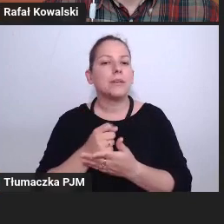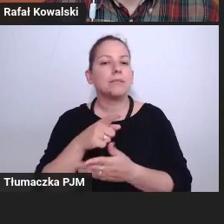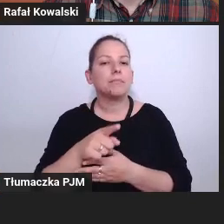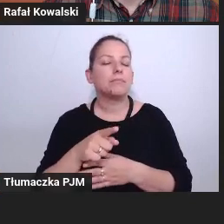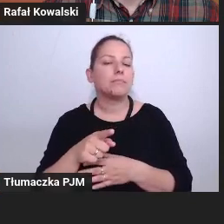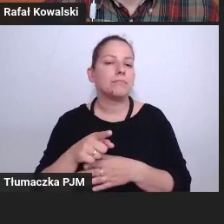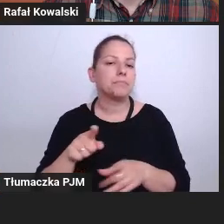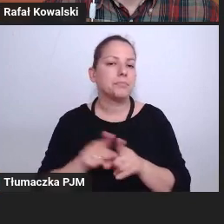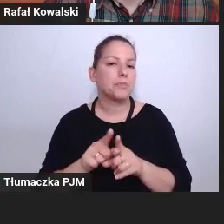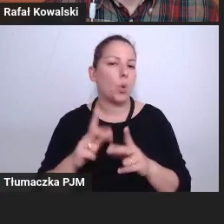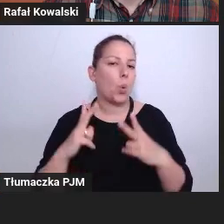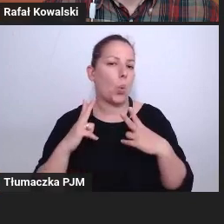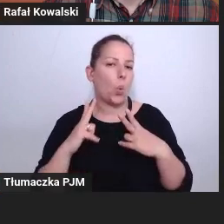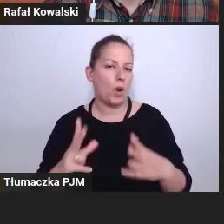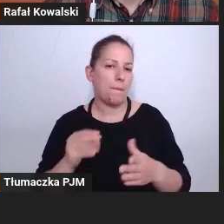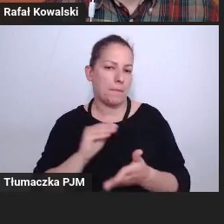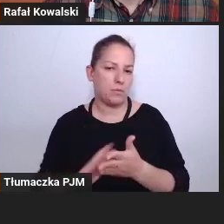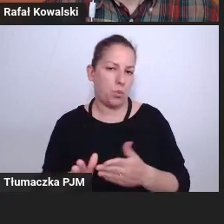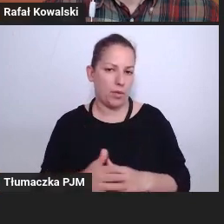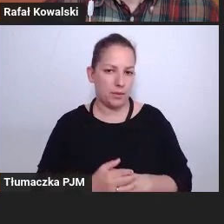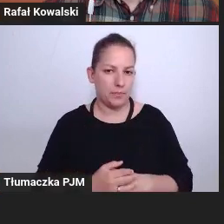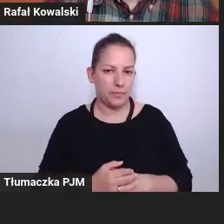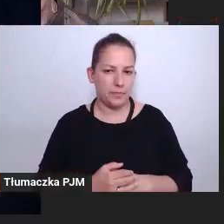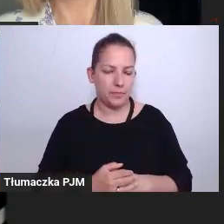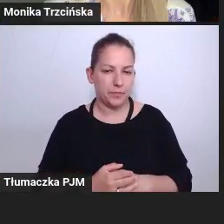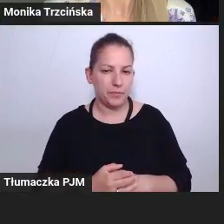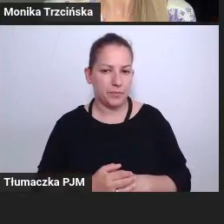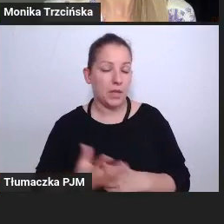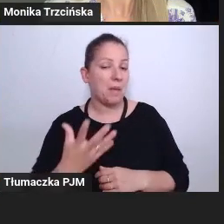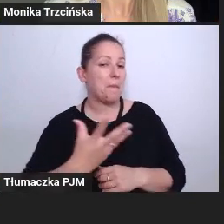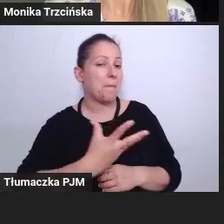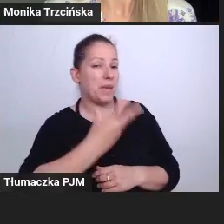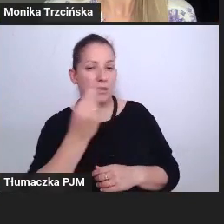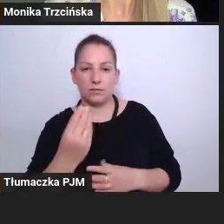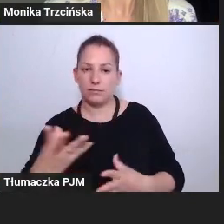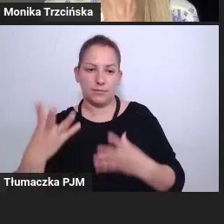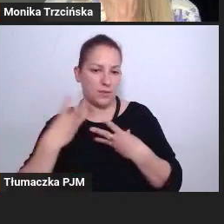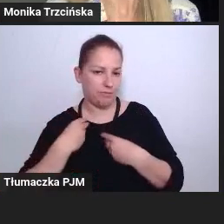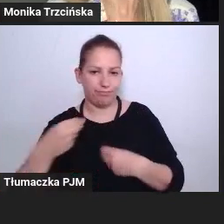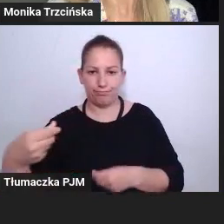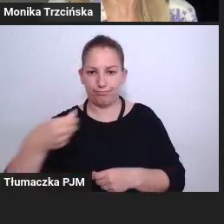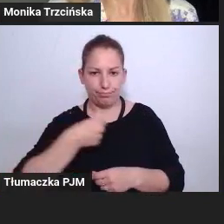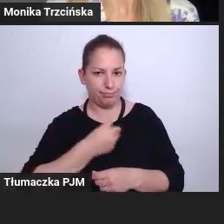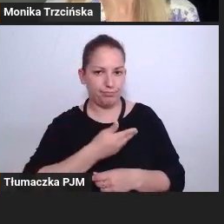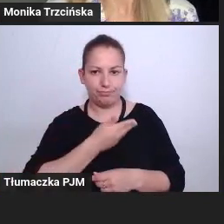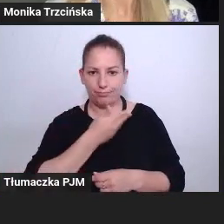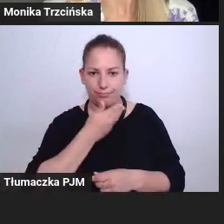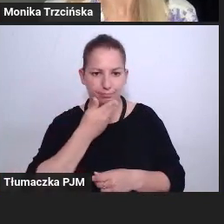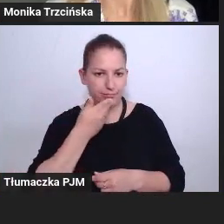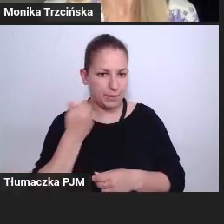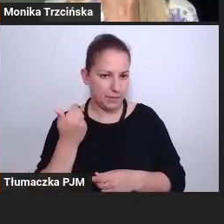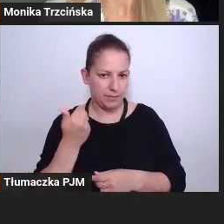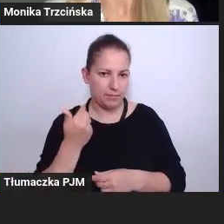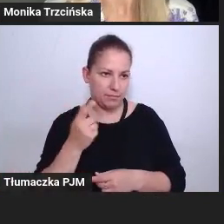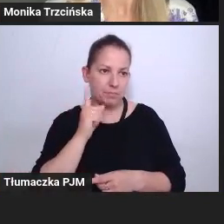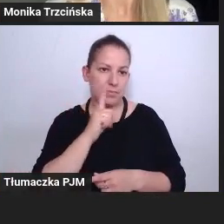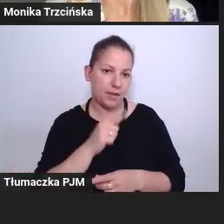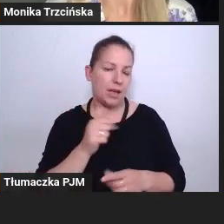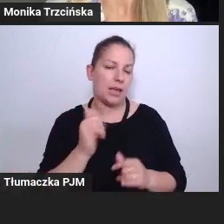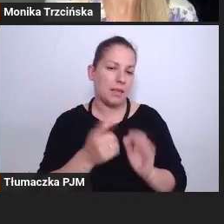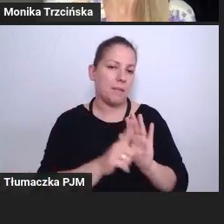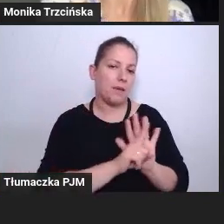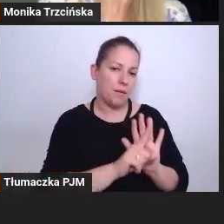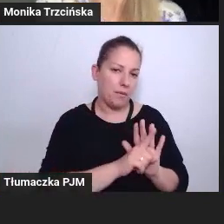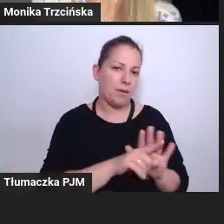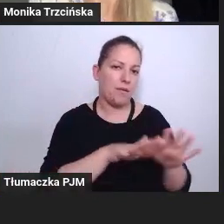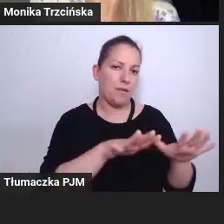tak jak urlop bezpłatny. Czyli za te 5 dni nie dostaniemy tych pieniędzy, które byśmy dostali, jakbyśmy